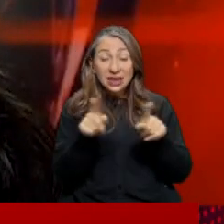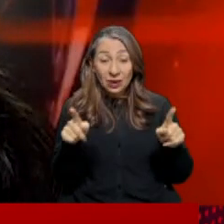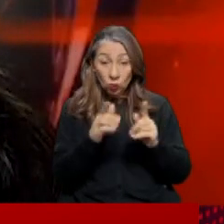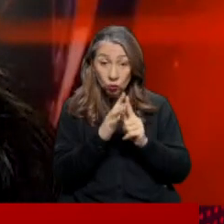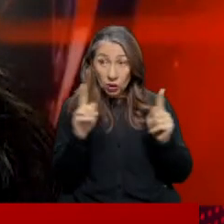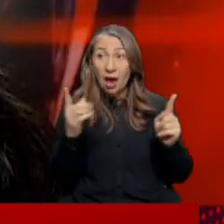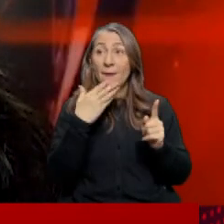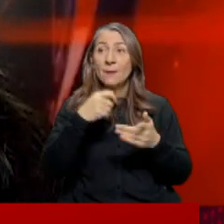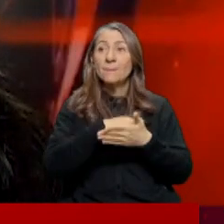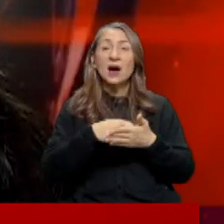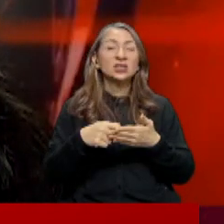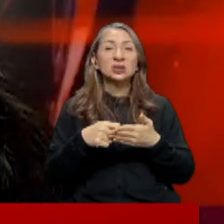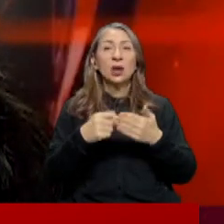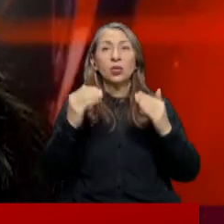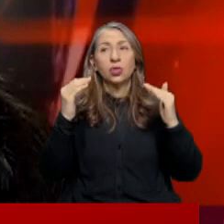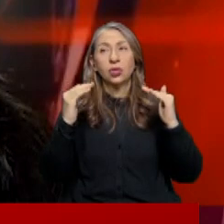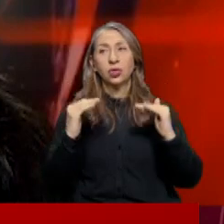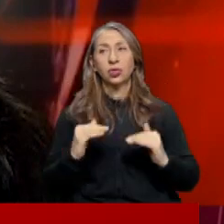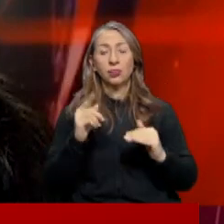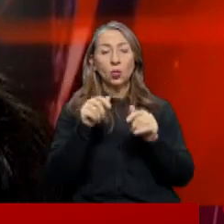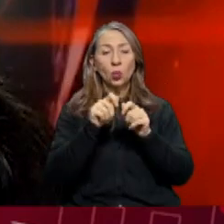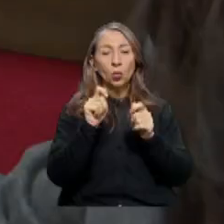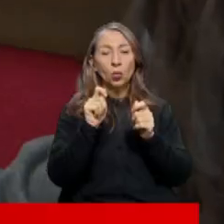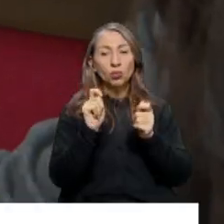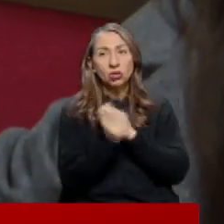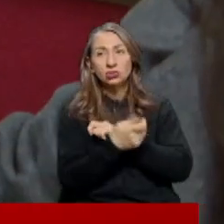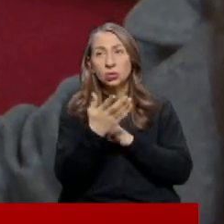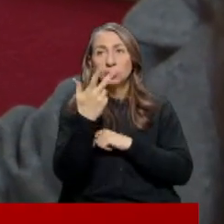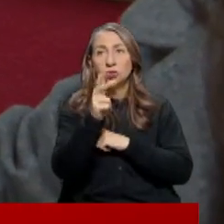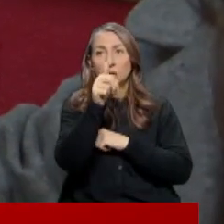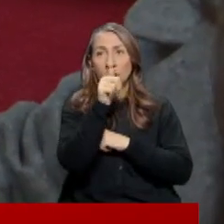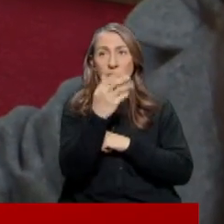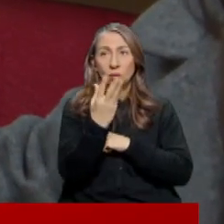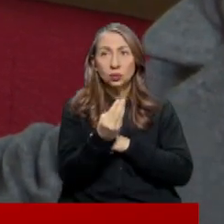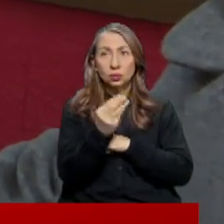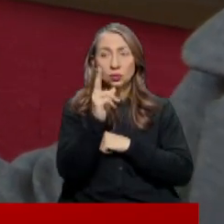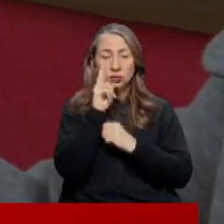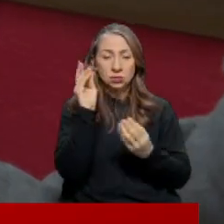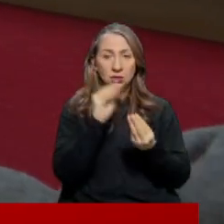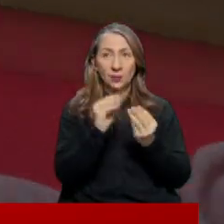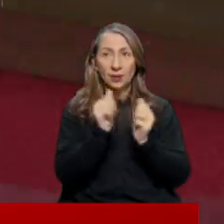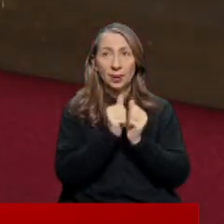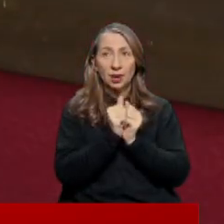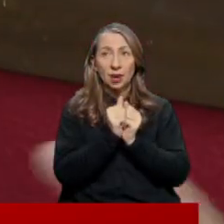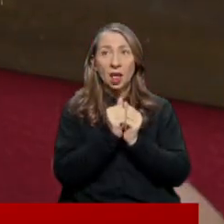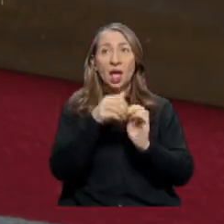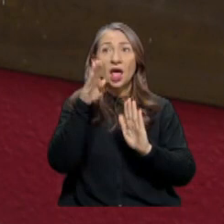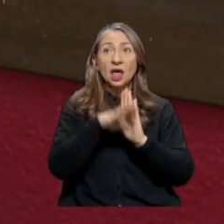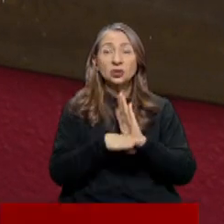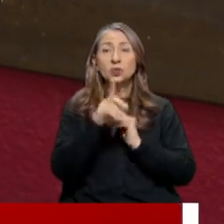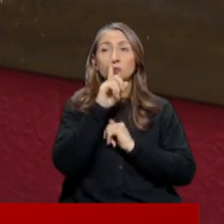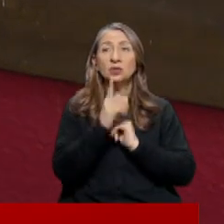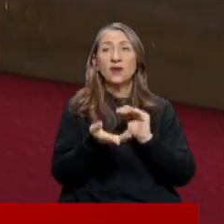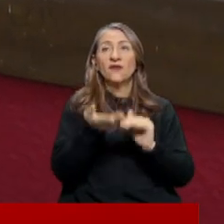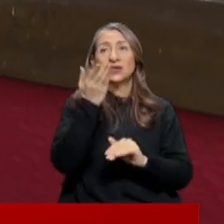uzadıkça emekli aylığını azaltan bir uygulamaya dönüştü. 5600 lira oldu son gelen zamla beraber. En düşüğünden 100